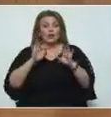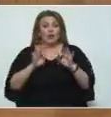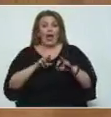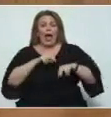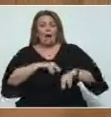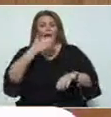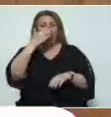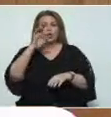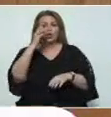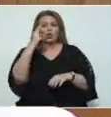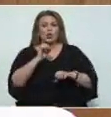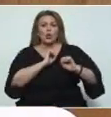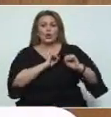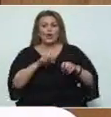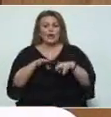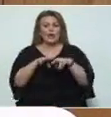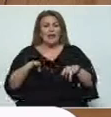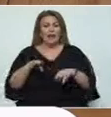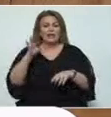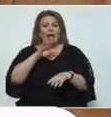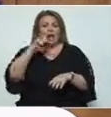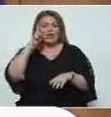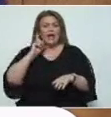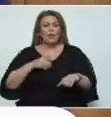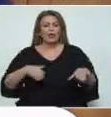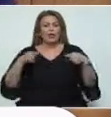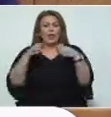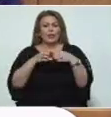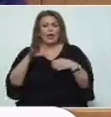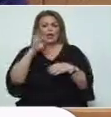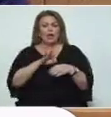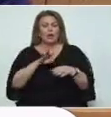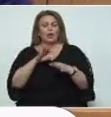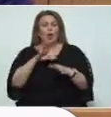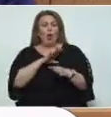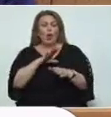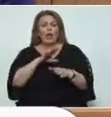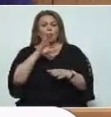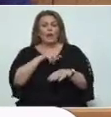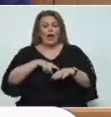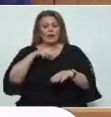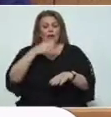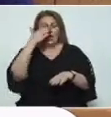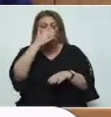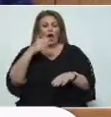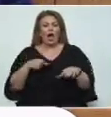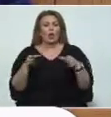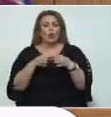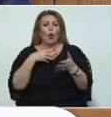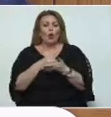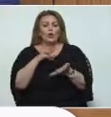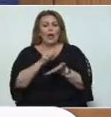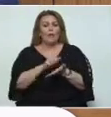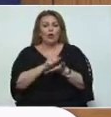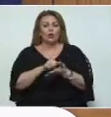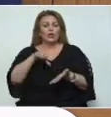Əmək və Əhalinin Sosial Müdafiəsi Nazirliyi və Azərbaycan Həmkarlar İttifaqları Konfederasiyası arasında həssas əhali qruplarının özünə